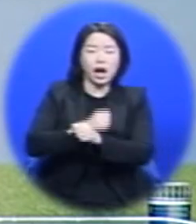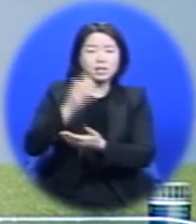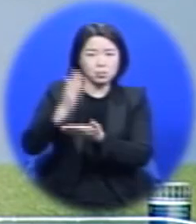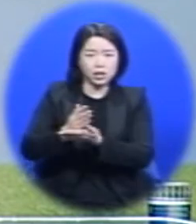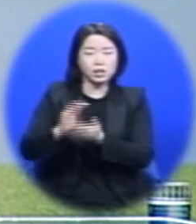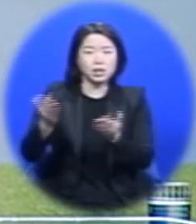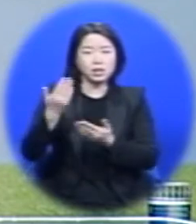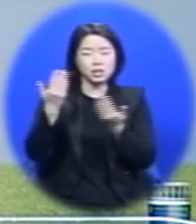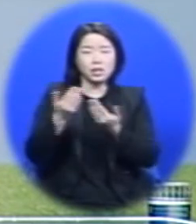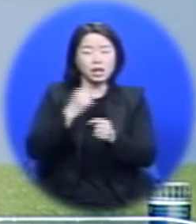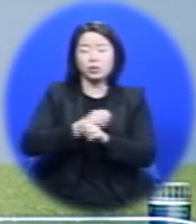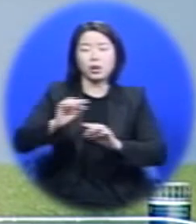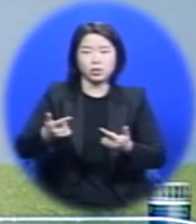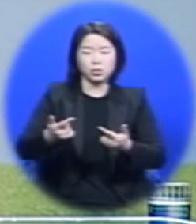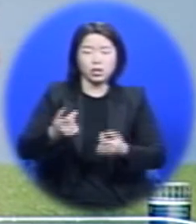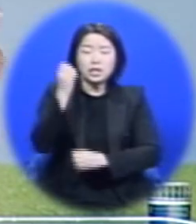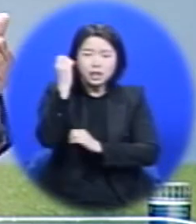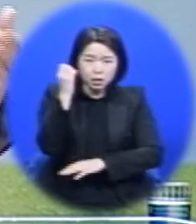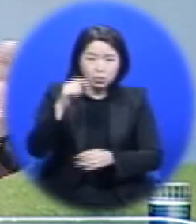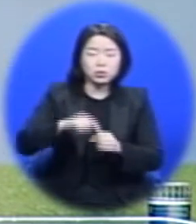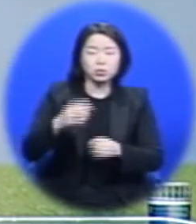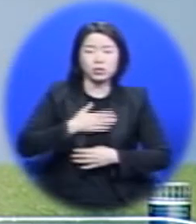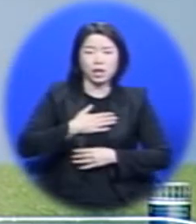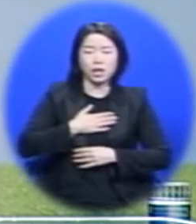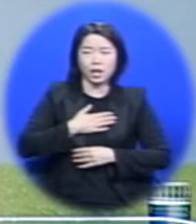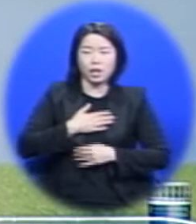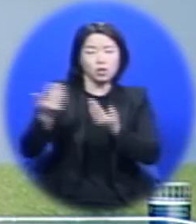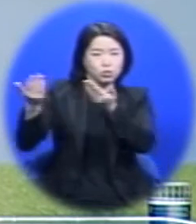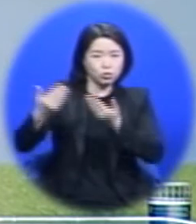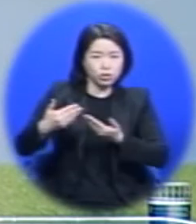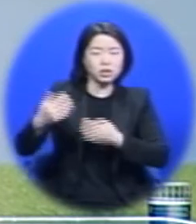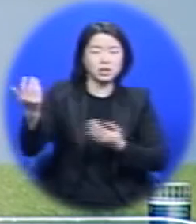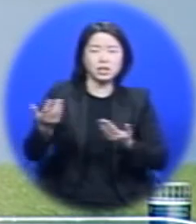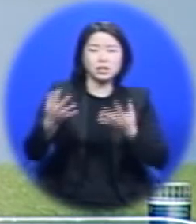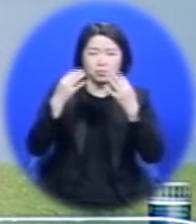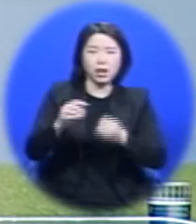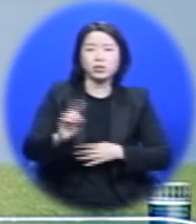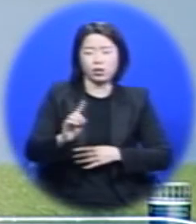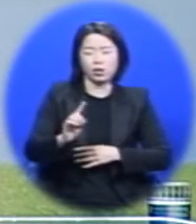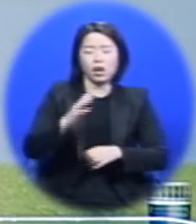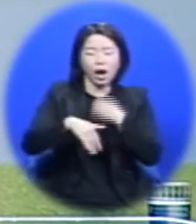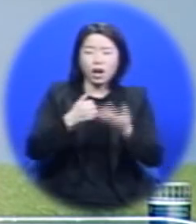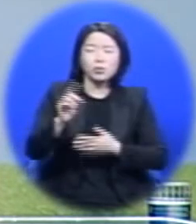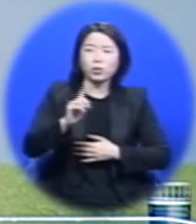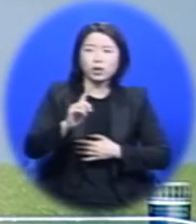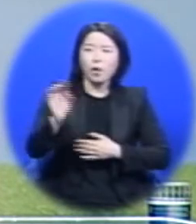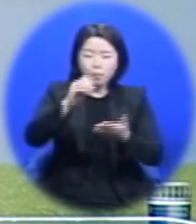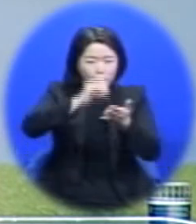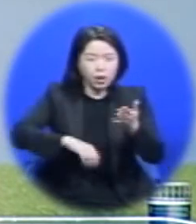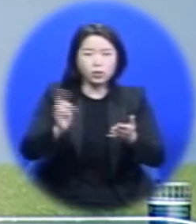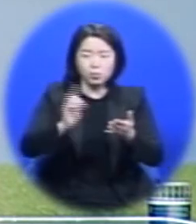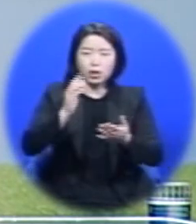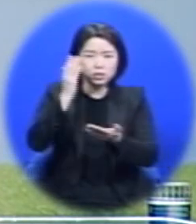아닌, 기본적으로 내게 주어진 일이 이렇게 많은 걸 어떻게 하나? 하나님 어떻게 하나요? 여기서 도대체 뭘 빼야 되고